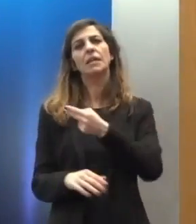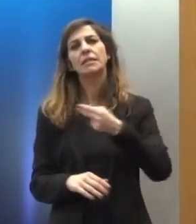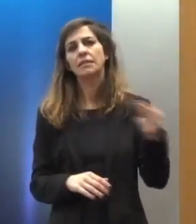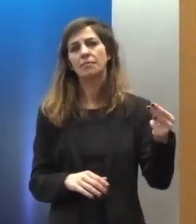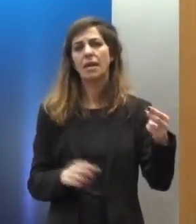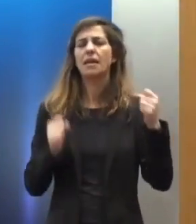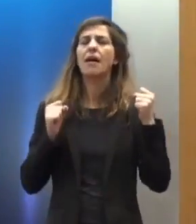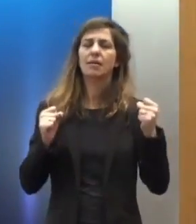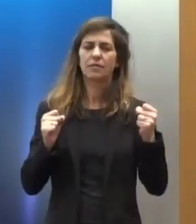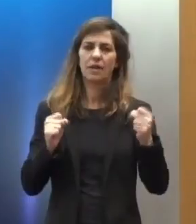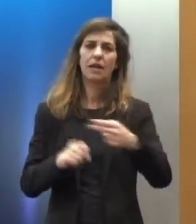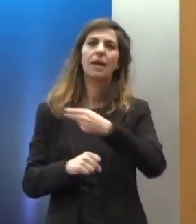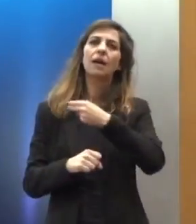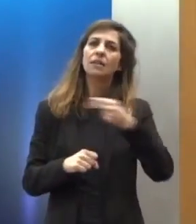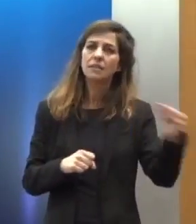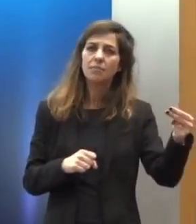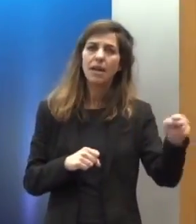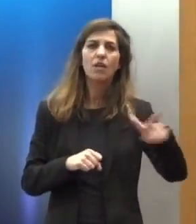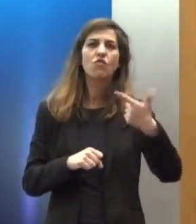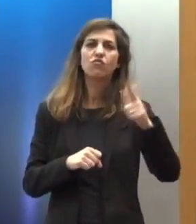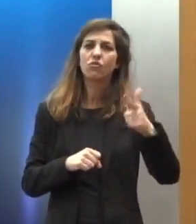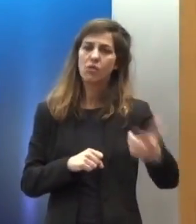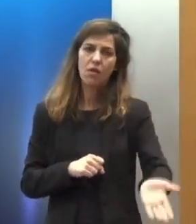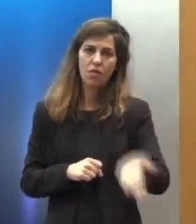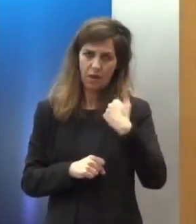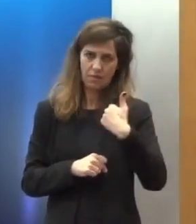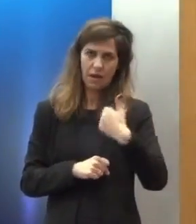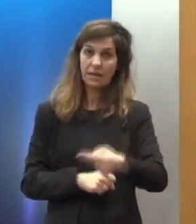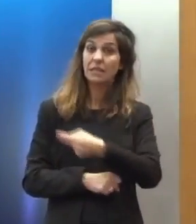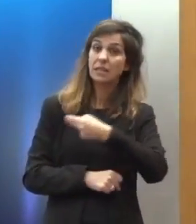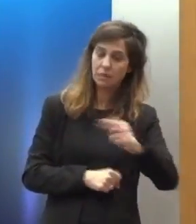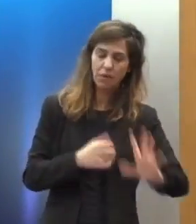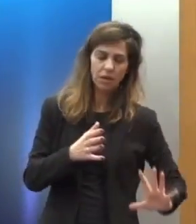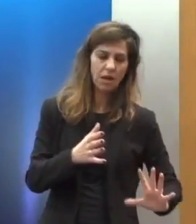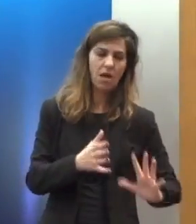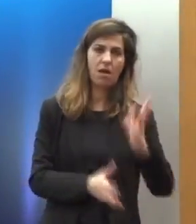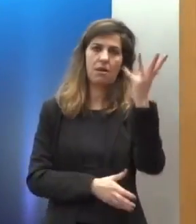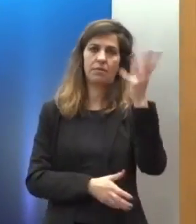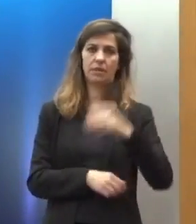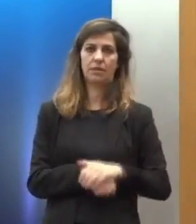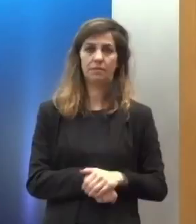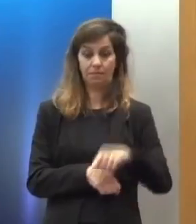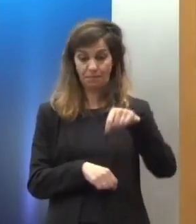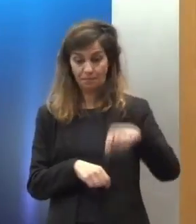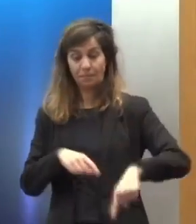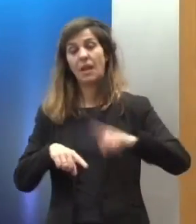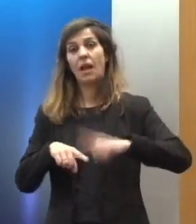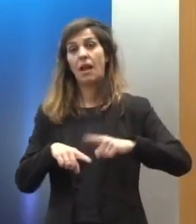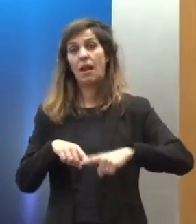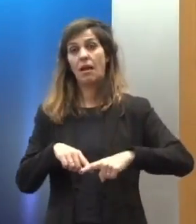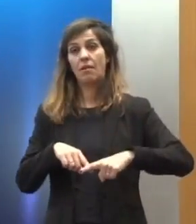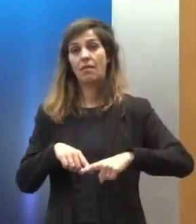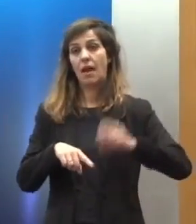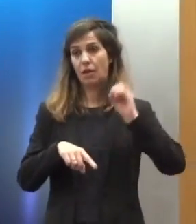εξάλληψη της φτώχειας και τη συνεκτική κοινωνικο-οικονομική ανάπτυξη. Η εξωτερική πολιτική της χώρας μας στον τομέα της προώθησης